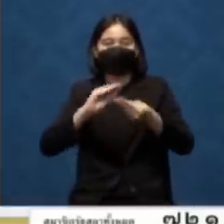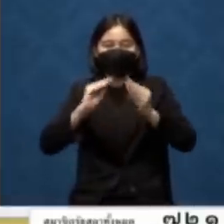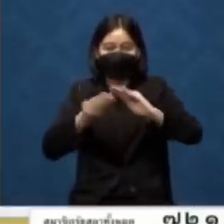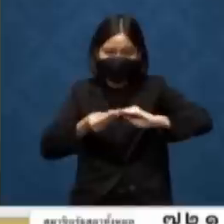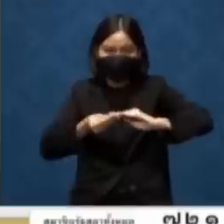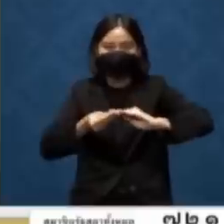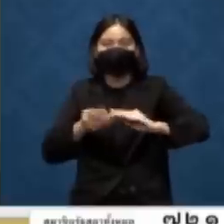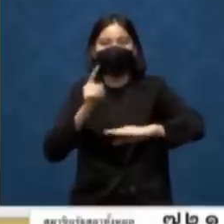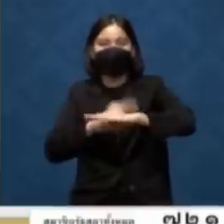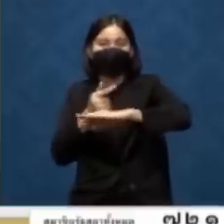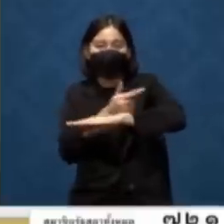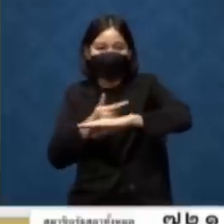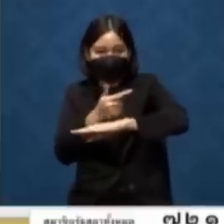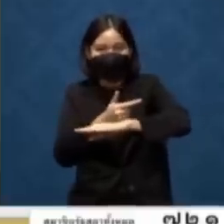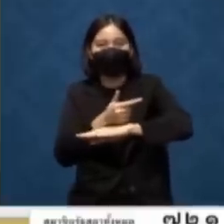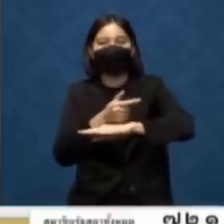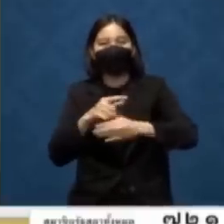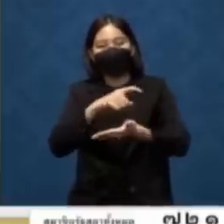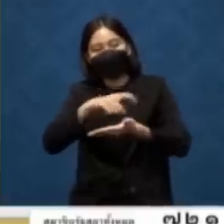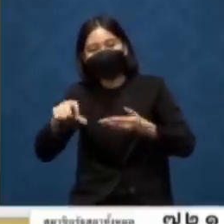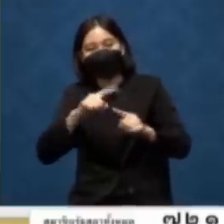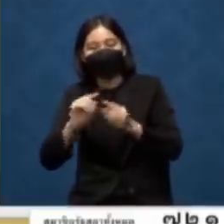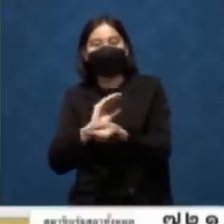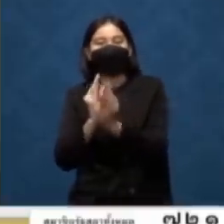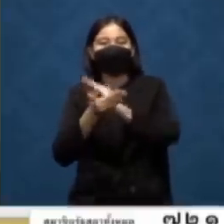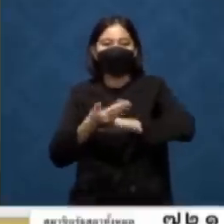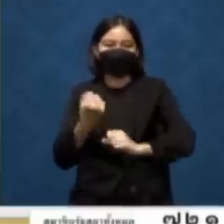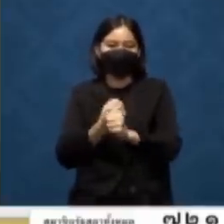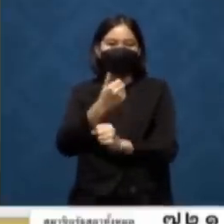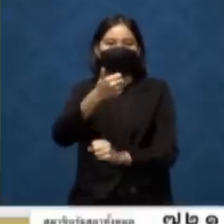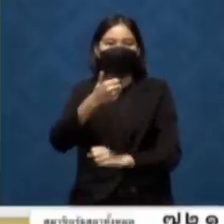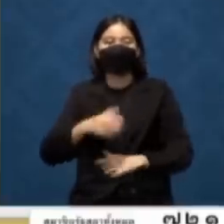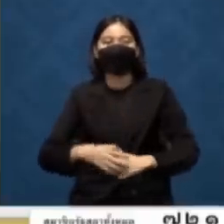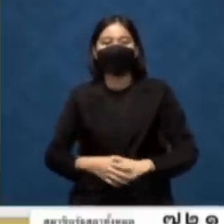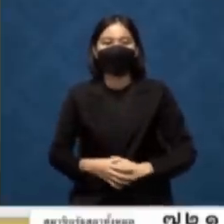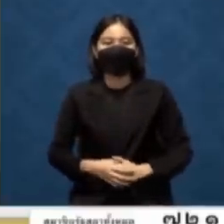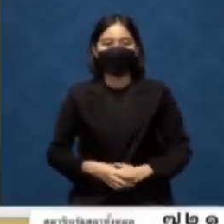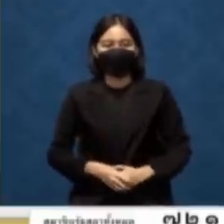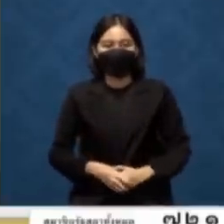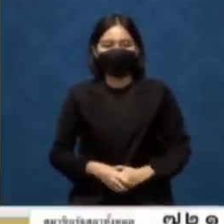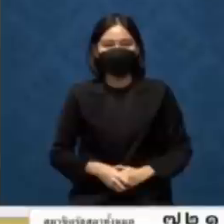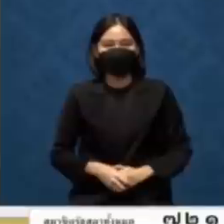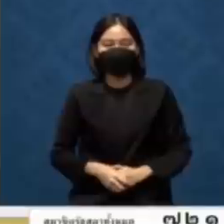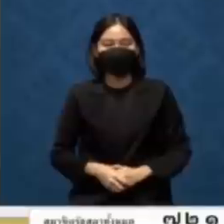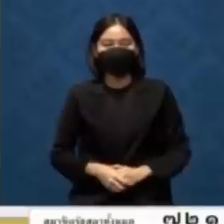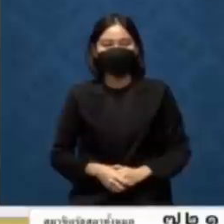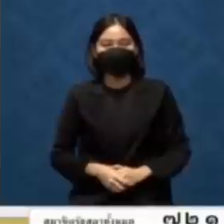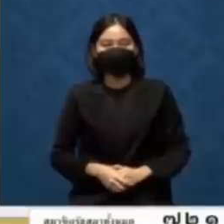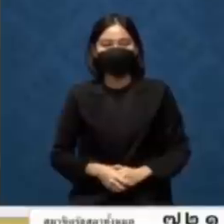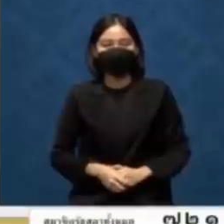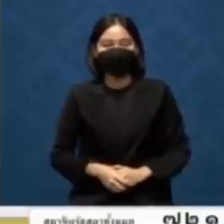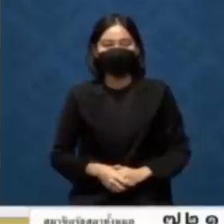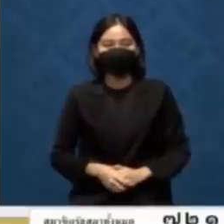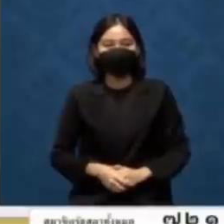ๆARINIA เราการถายโจต่ ๆมัปรบได้หมดครับเรื่องข